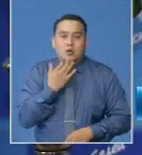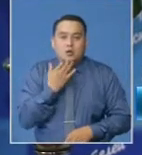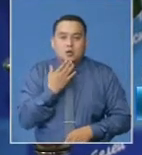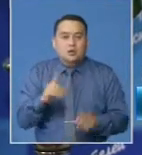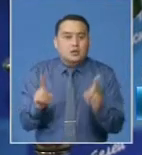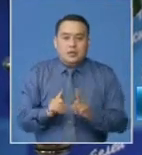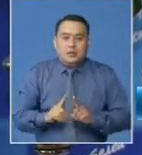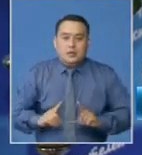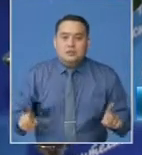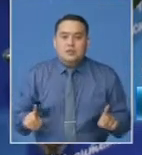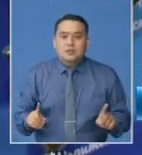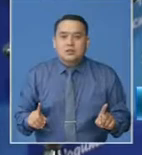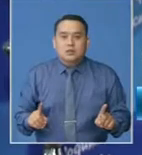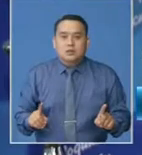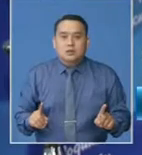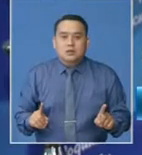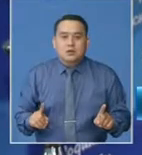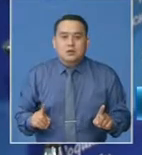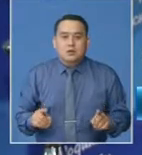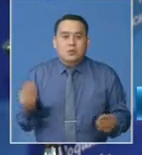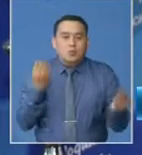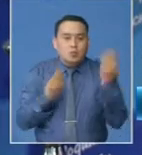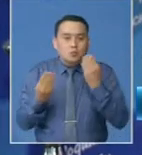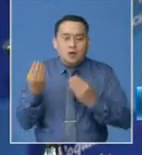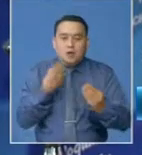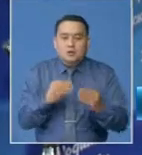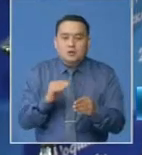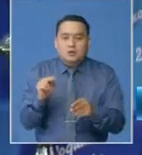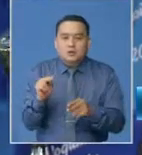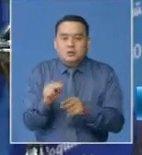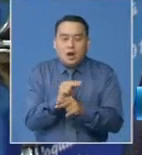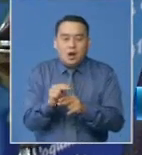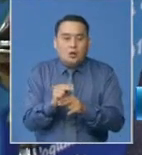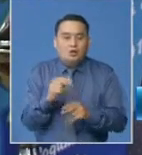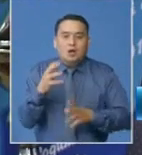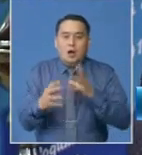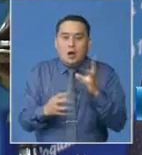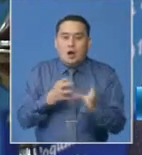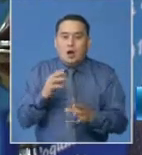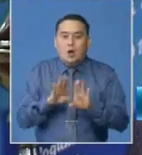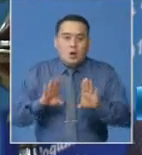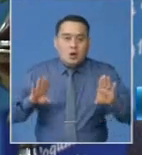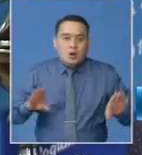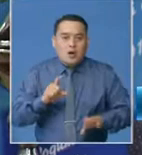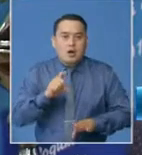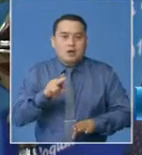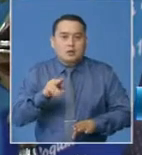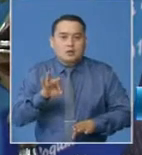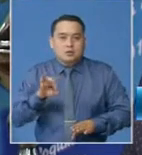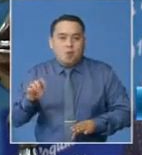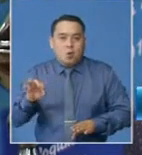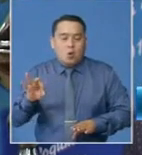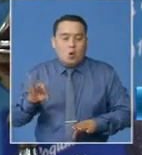өзінің ерекшелігіне тән бұйымдарды жасап, сол бұйымдарменен халықаралық көрмеге, экспоға барып,